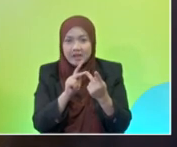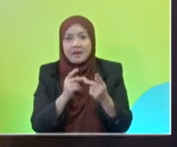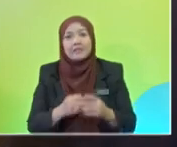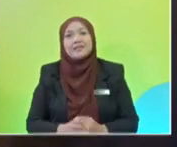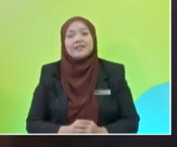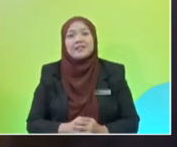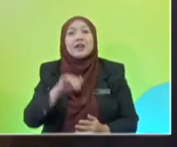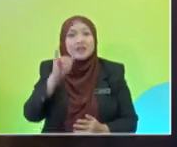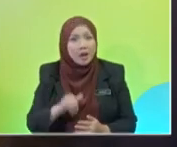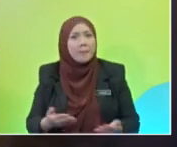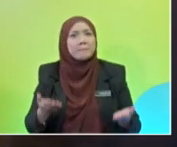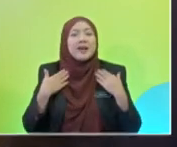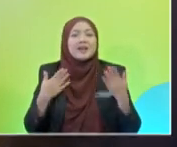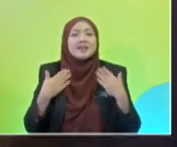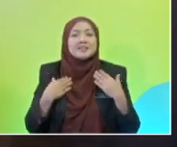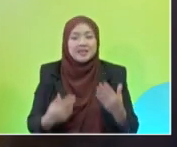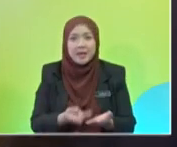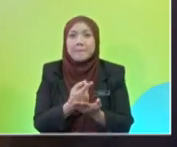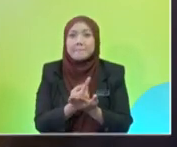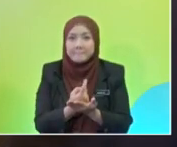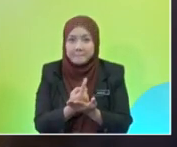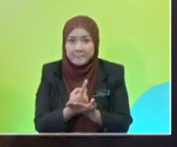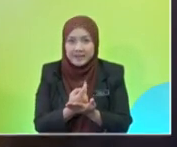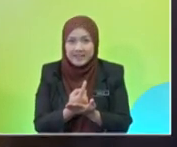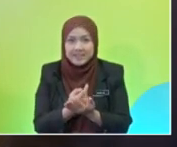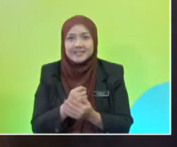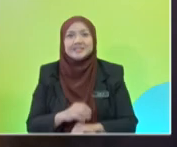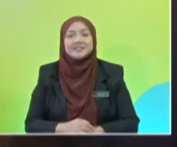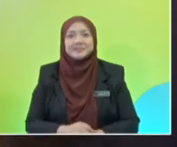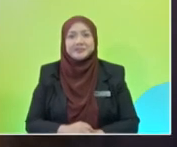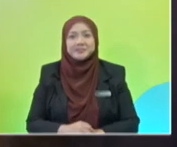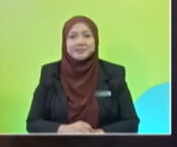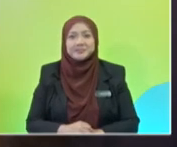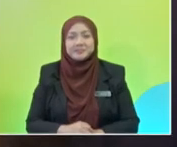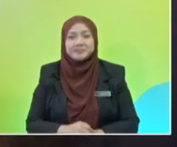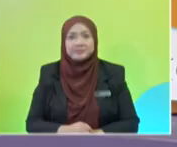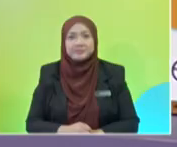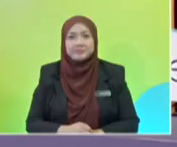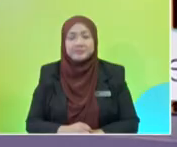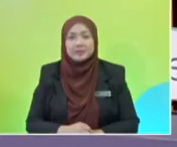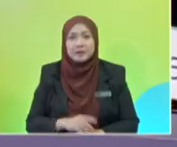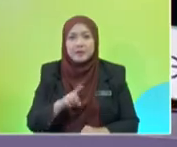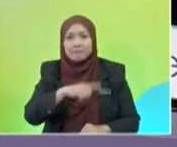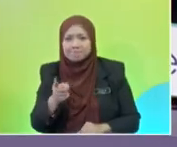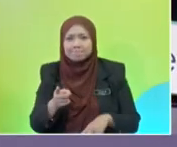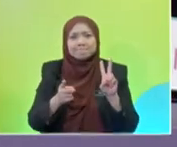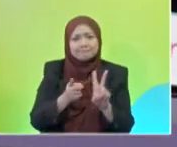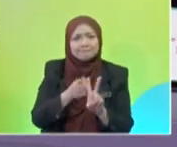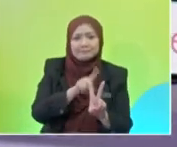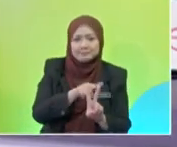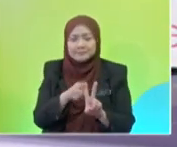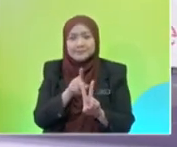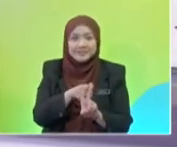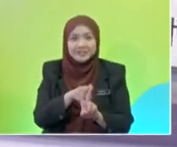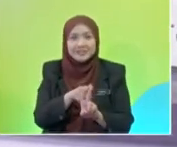pelita Ceko nah oke yang kedua yang selalu mengalir guys